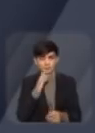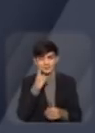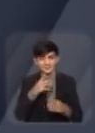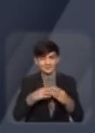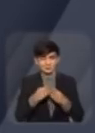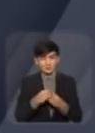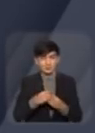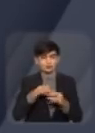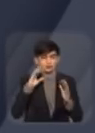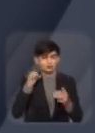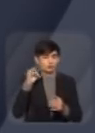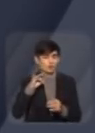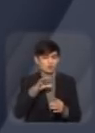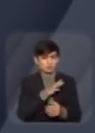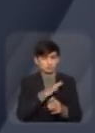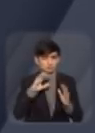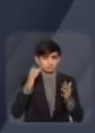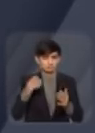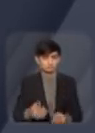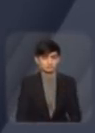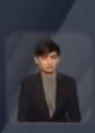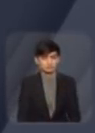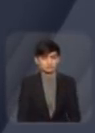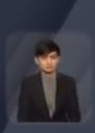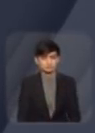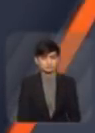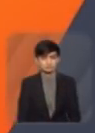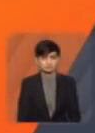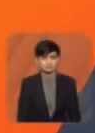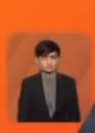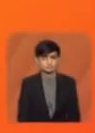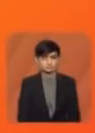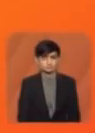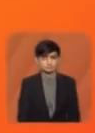адам сенгісіз оқиғалары. Біреулер может түсінбеуі мүмкін.